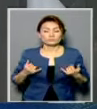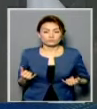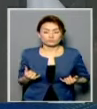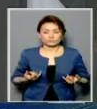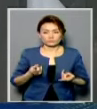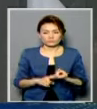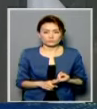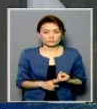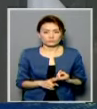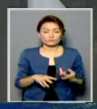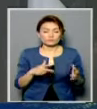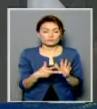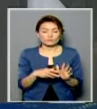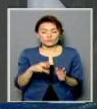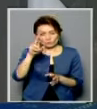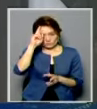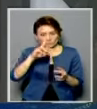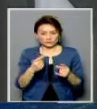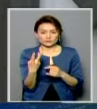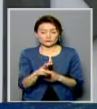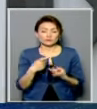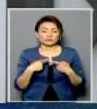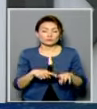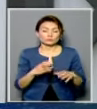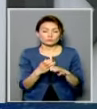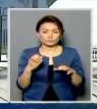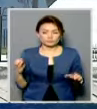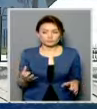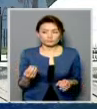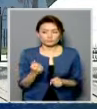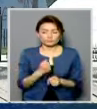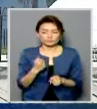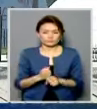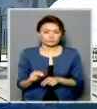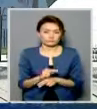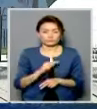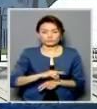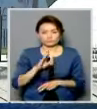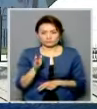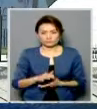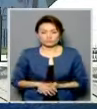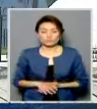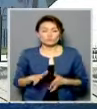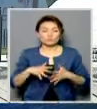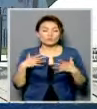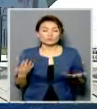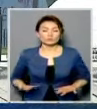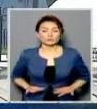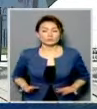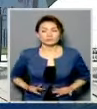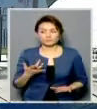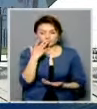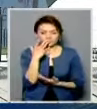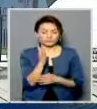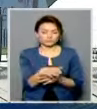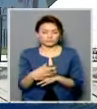время в связи с заменой 8 туалетов 3 инженерных трубопроводов ведутся ремонтные работы. Большая часть жителей, вышедших